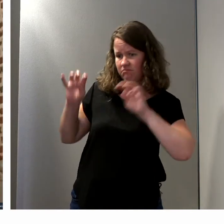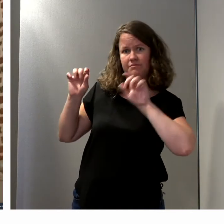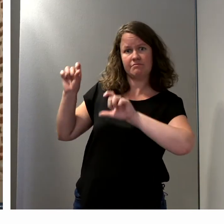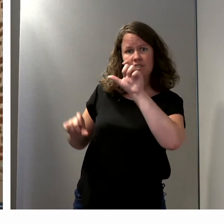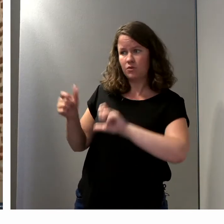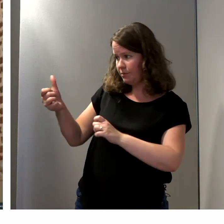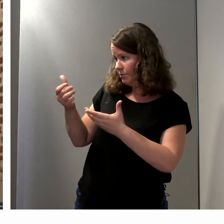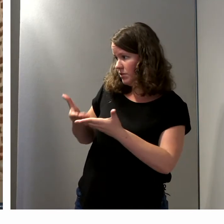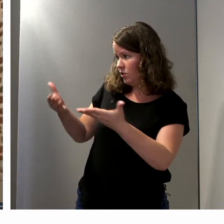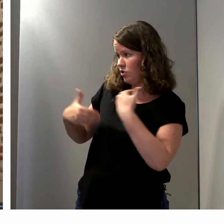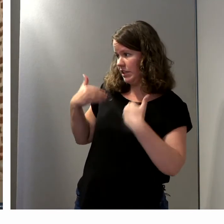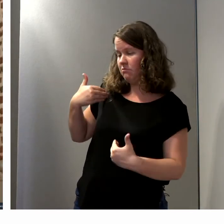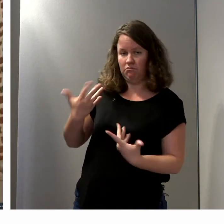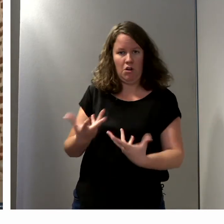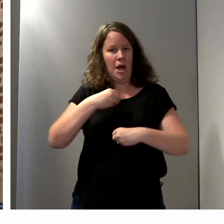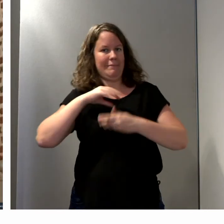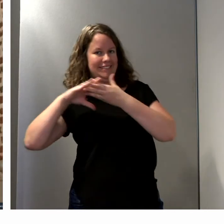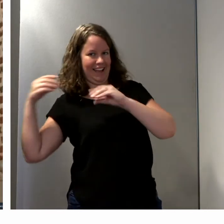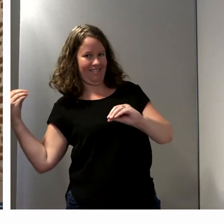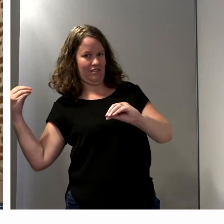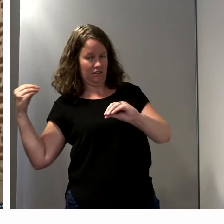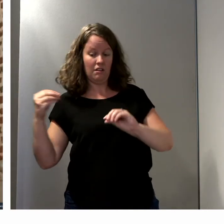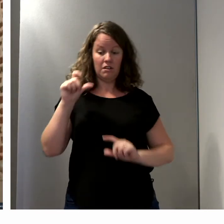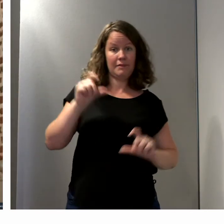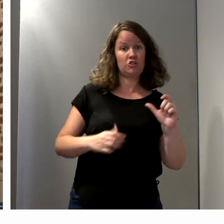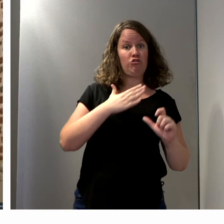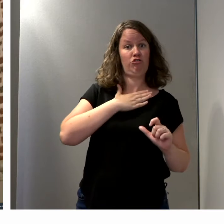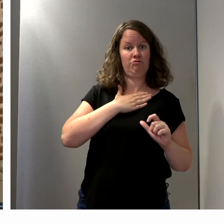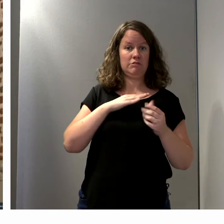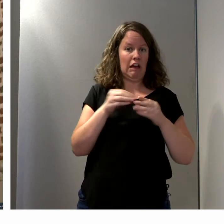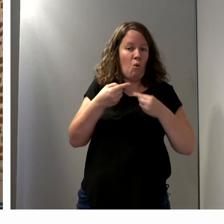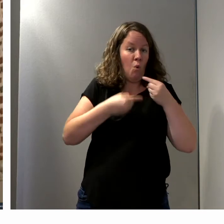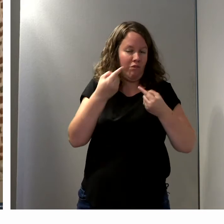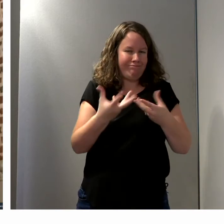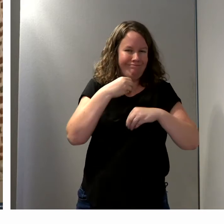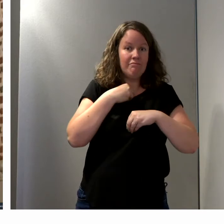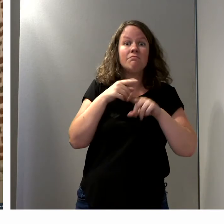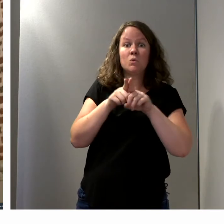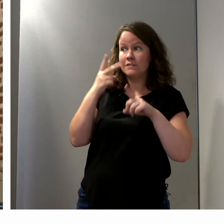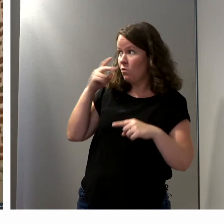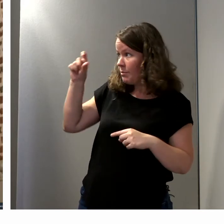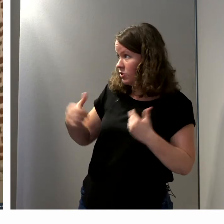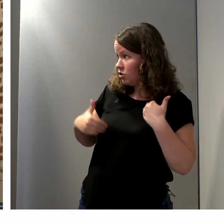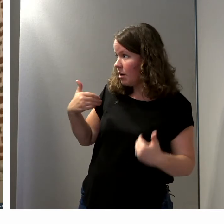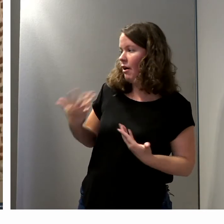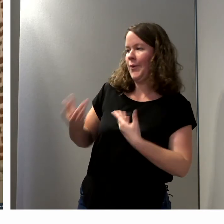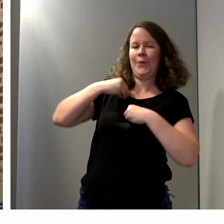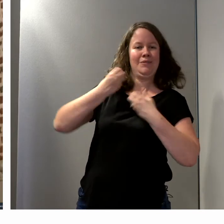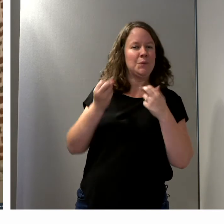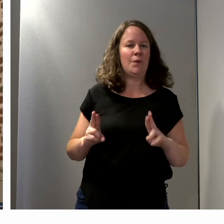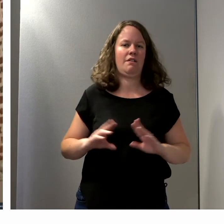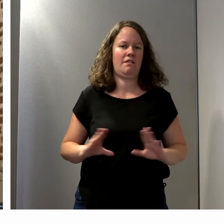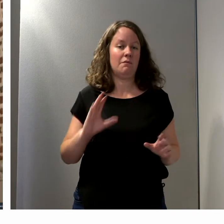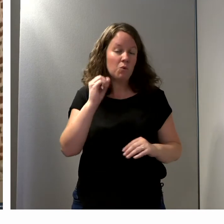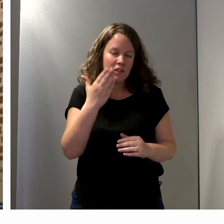une compétence de design, et il y a les futurs designers qui vont avoir une expérience concrète de l'évolution de la pratique du design. C'est